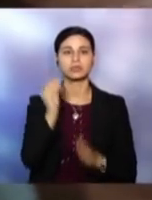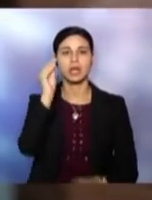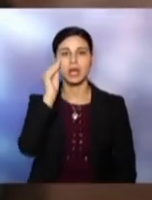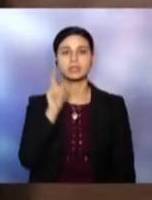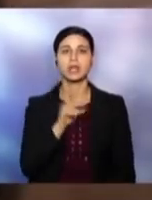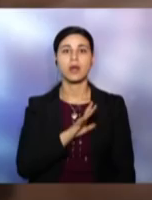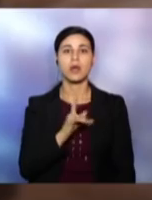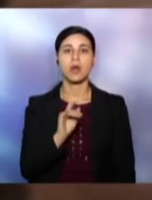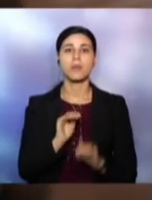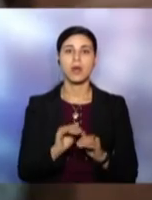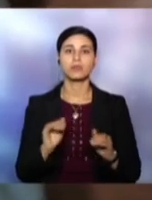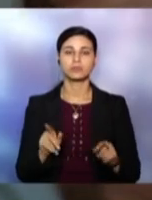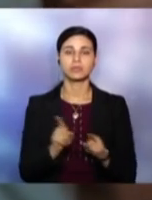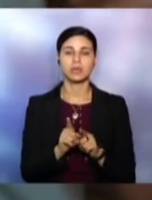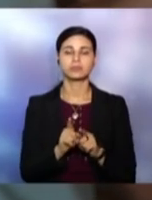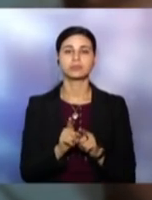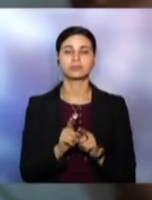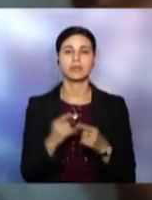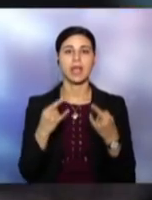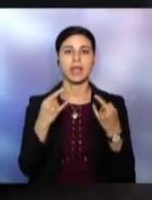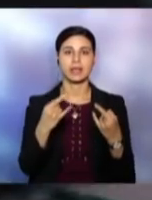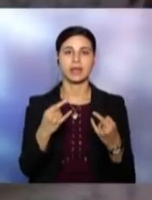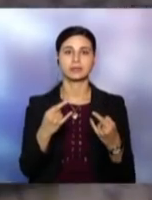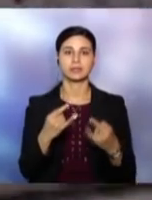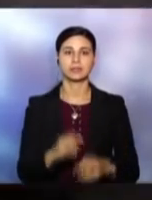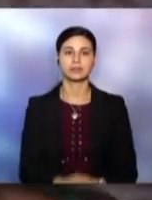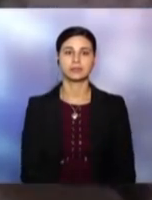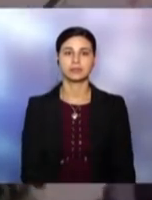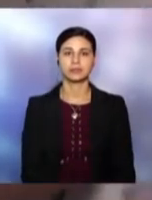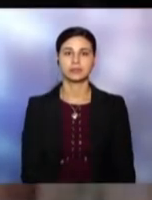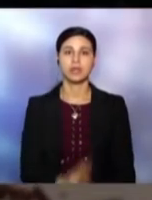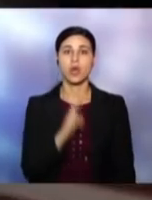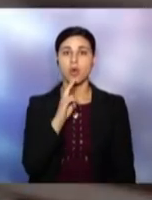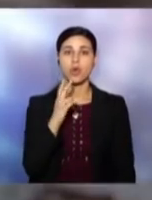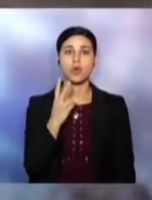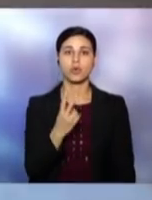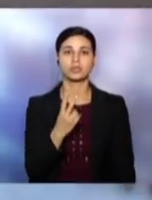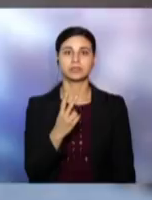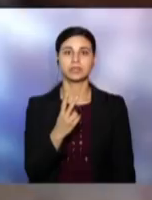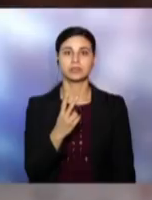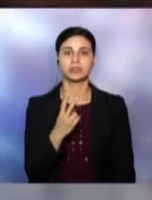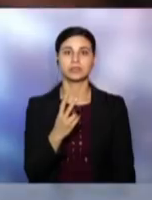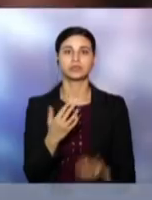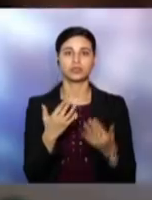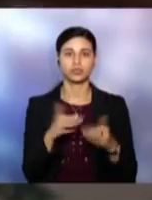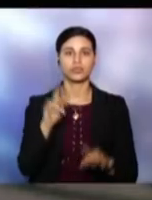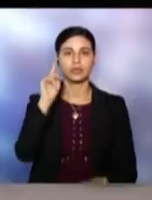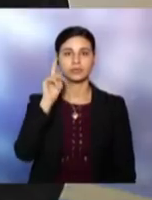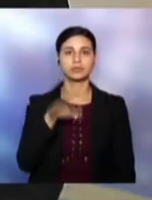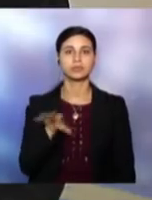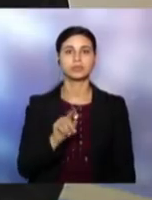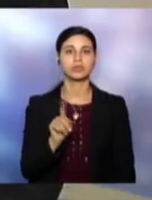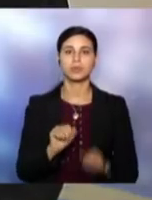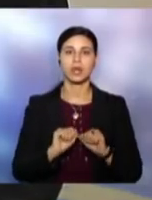არ ქონდა ბავშვებს წნდომა და საშუალება ეკრანთან. მე ზუსტად 2 წელიწადია კომპიუტერებმა ბავშვებმა უკვე გააზრებულად იციან, რომ